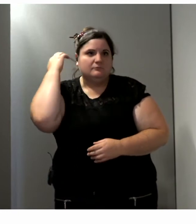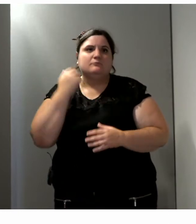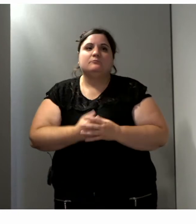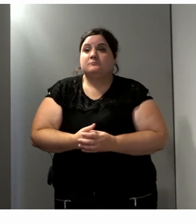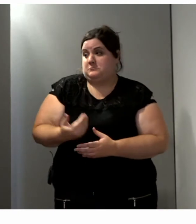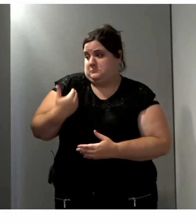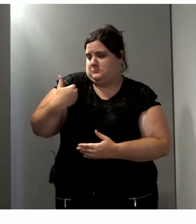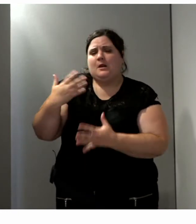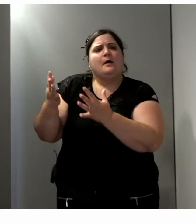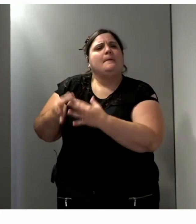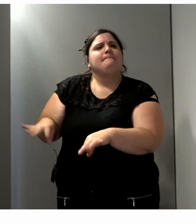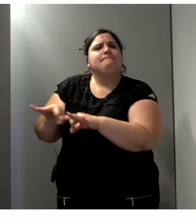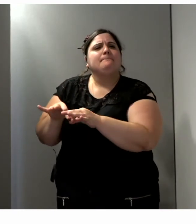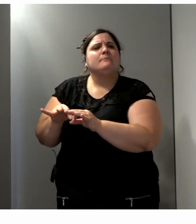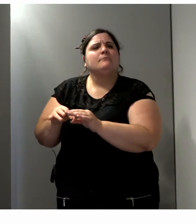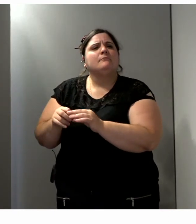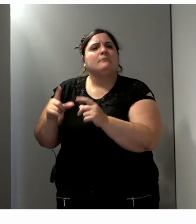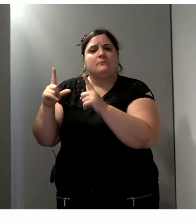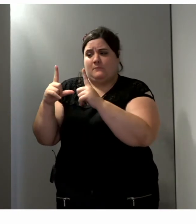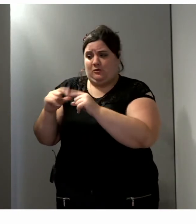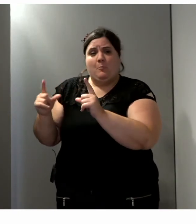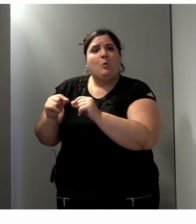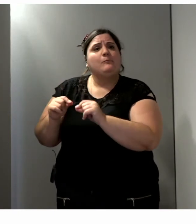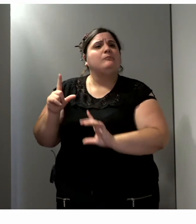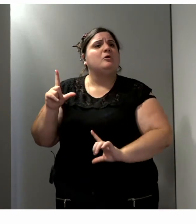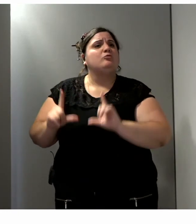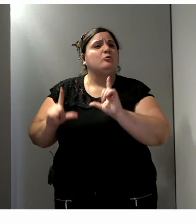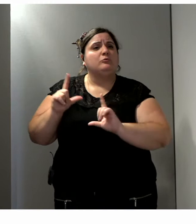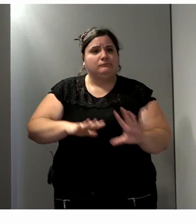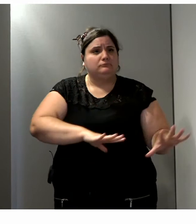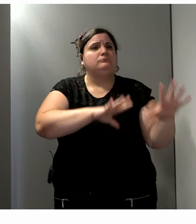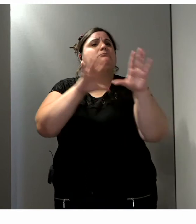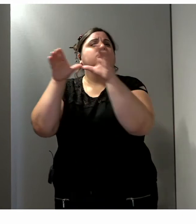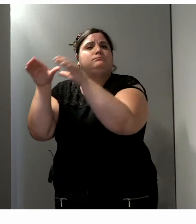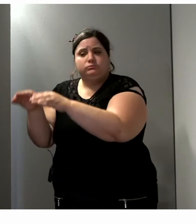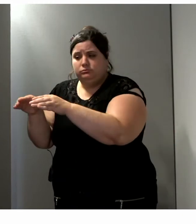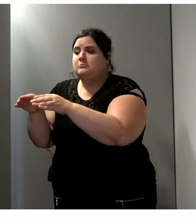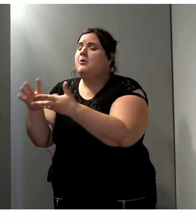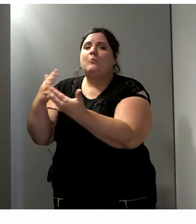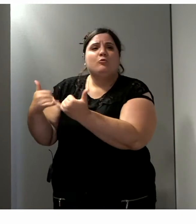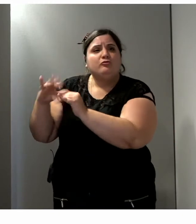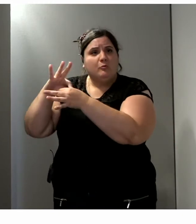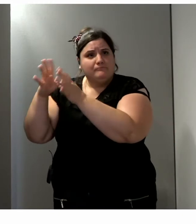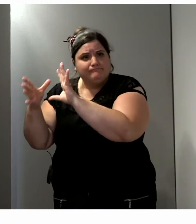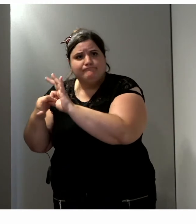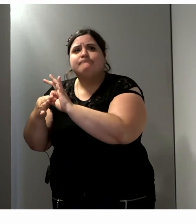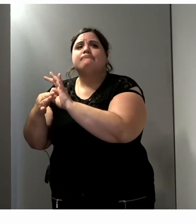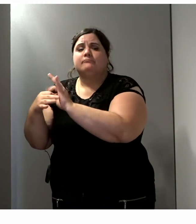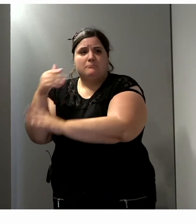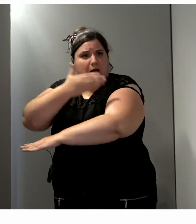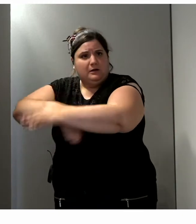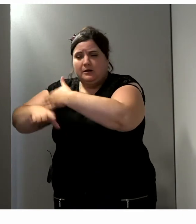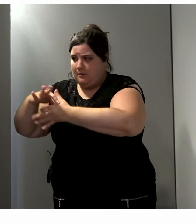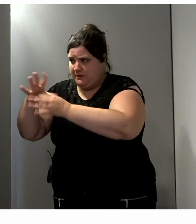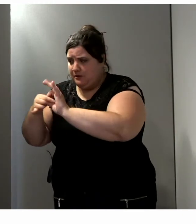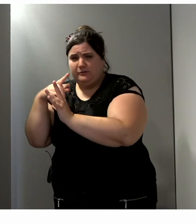avec beaucoup de médailles, avec une belle place au classement. Et est-ce que vous avez, à l'occasion de ces